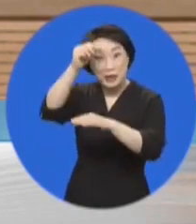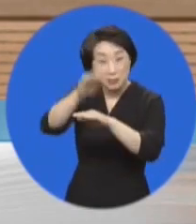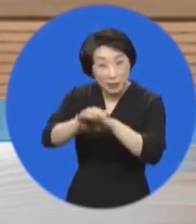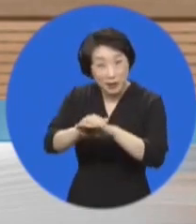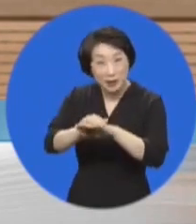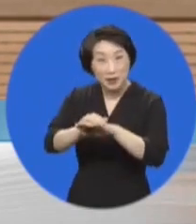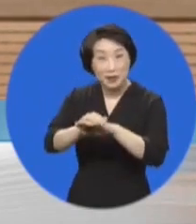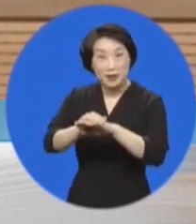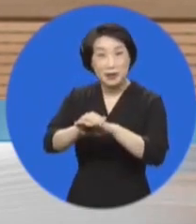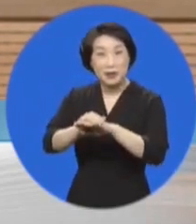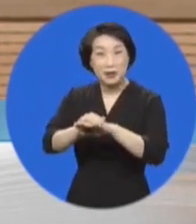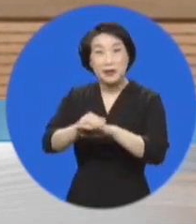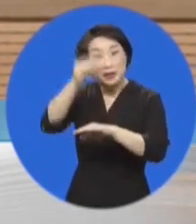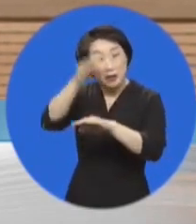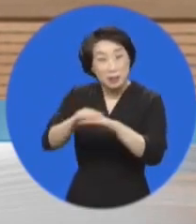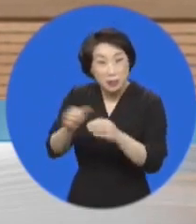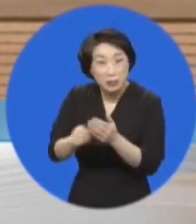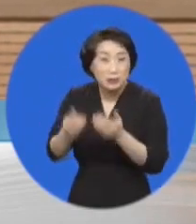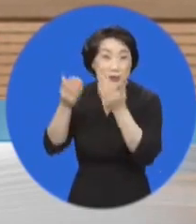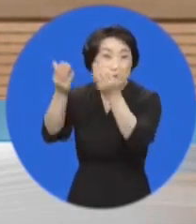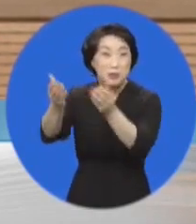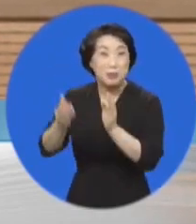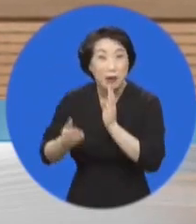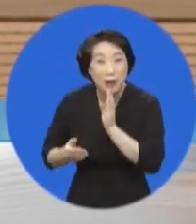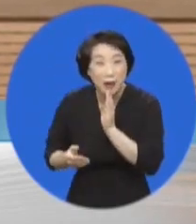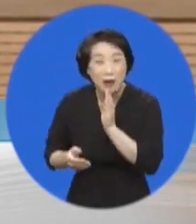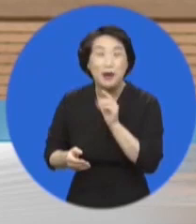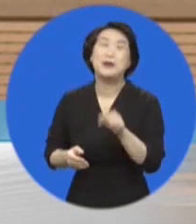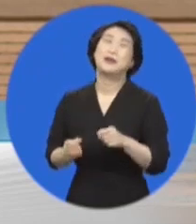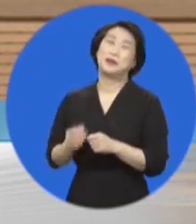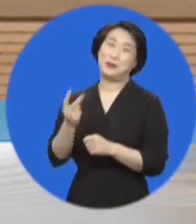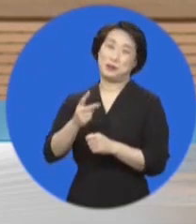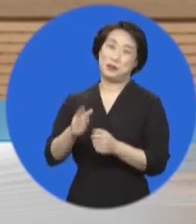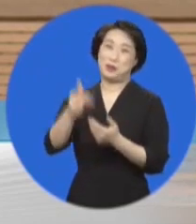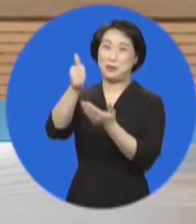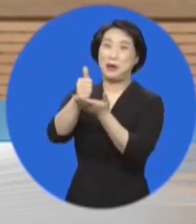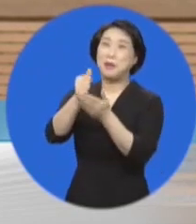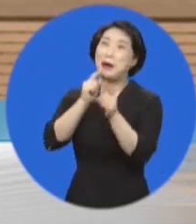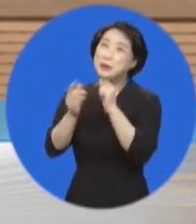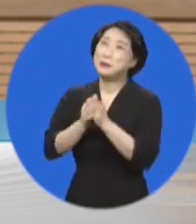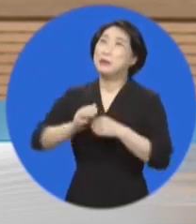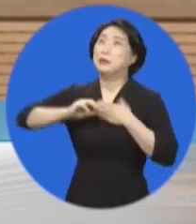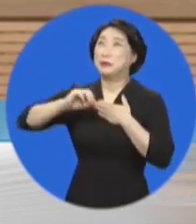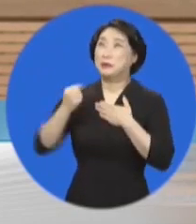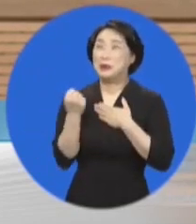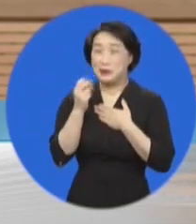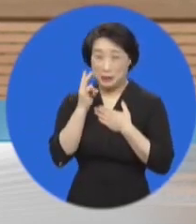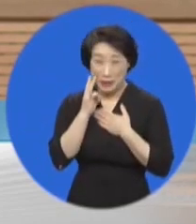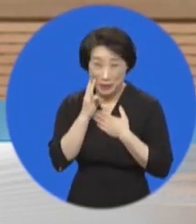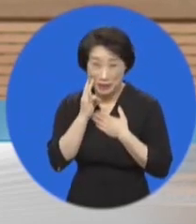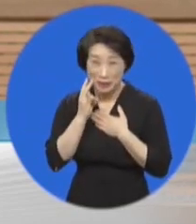예배로, 예물로, 그리고 그분의 말씀에 순종으로